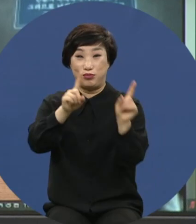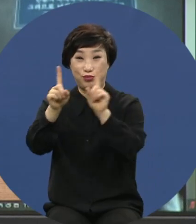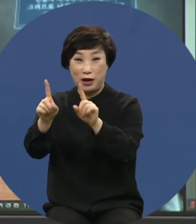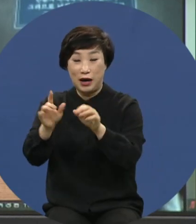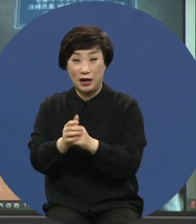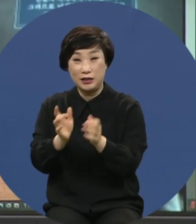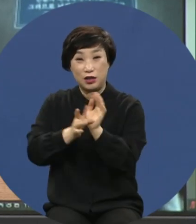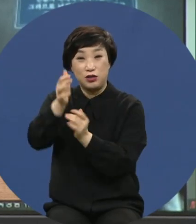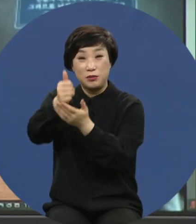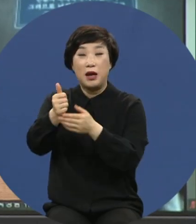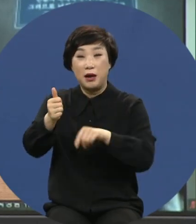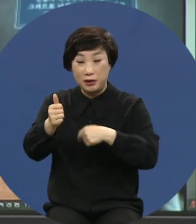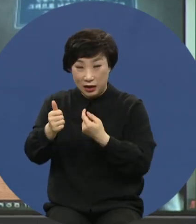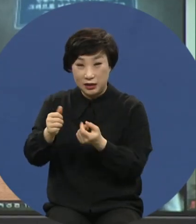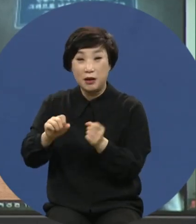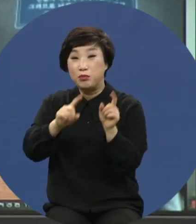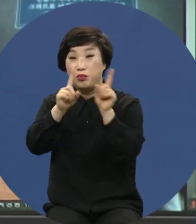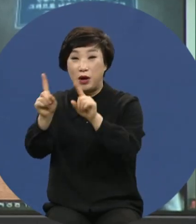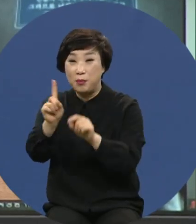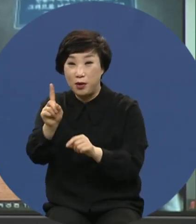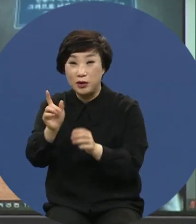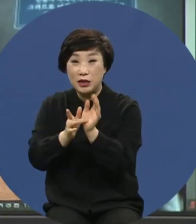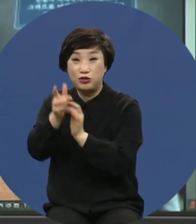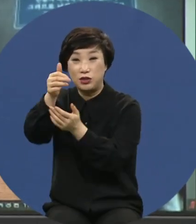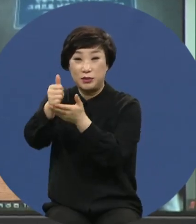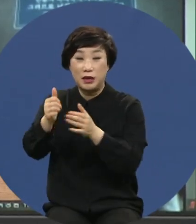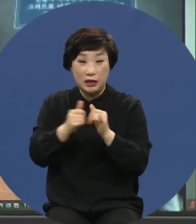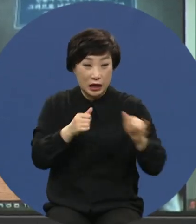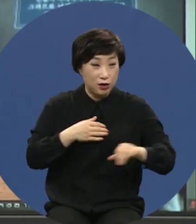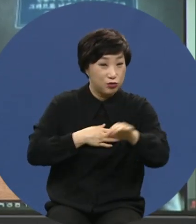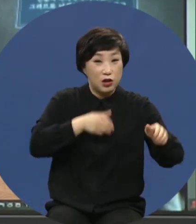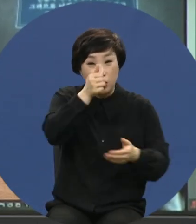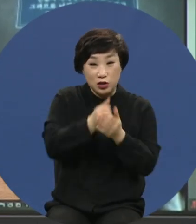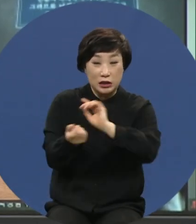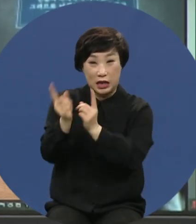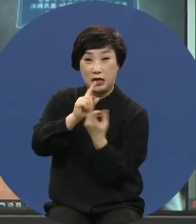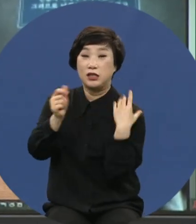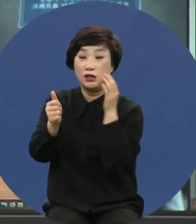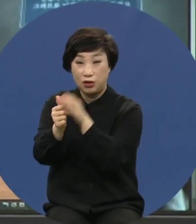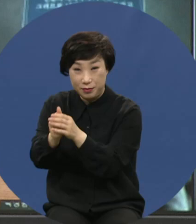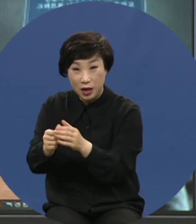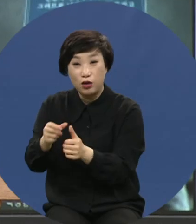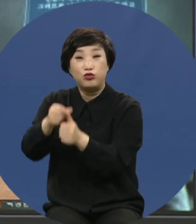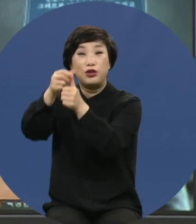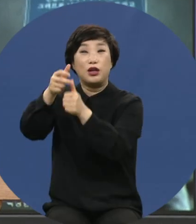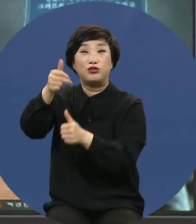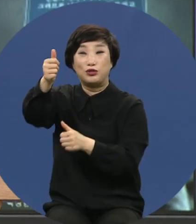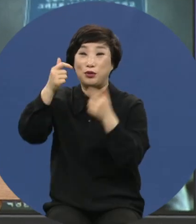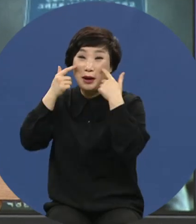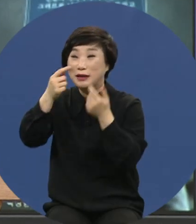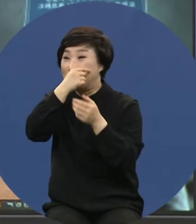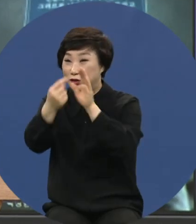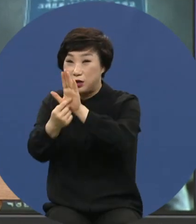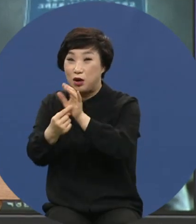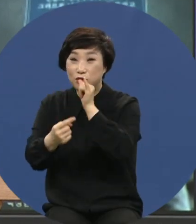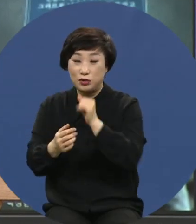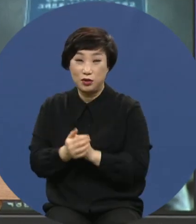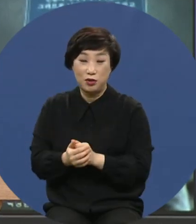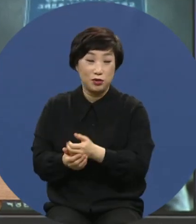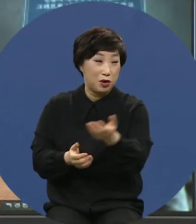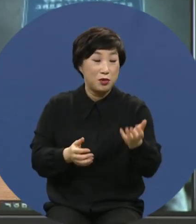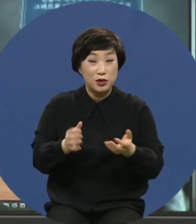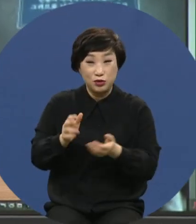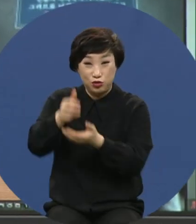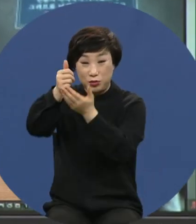그리스도께서 자신의 부활은 곧 그가 인류의 죄를 대신해서 구세주임을 확증해 주는 것이니